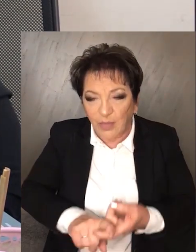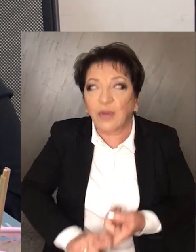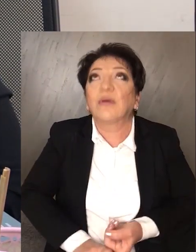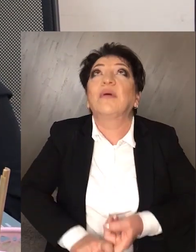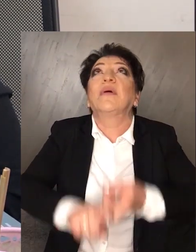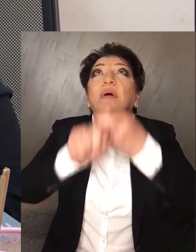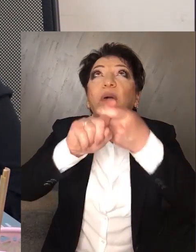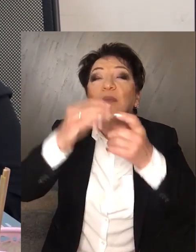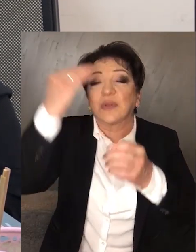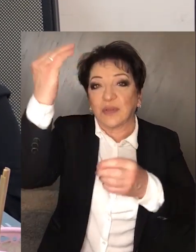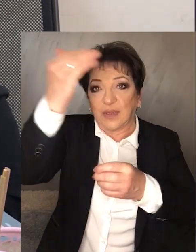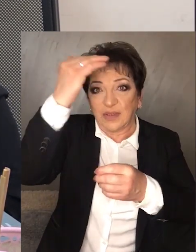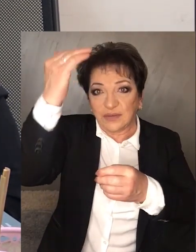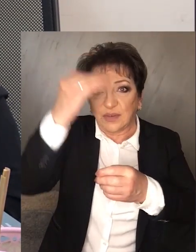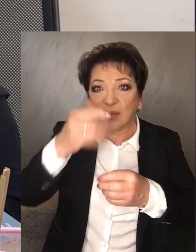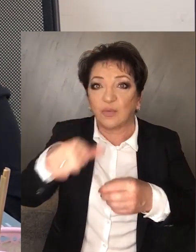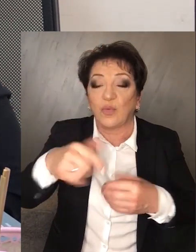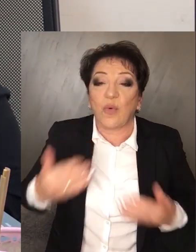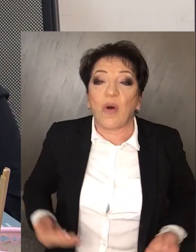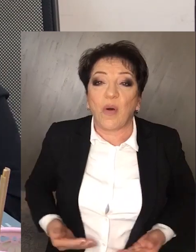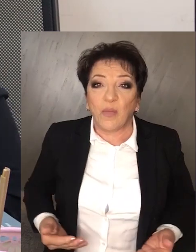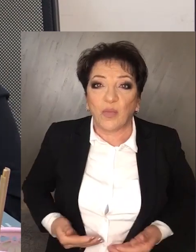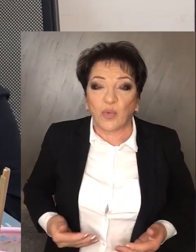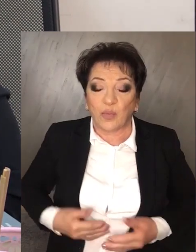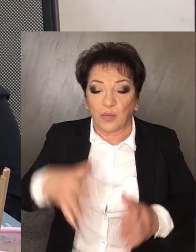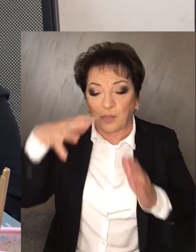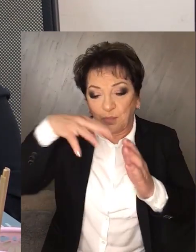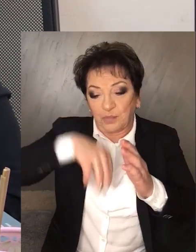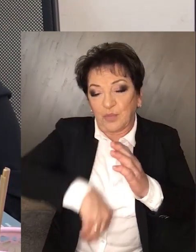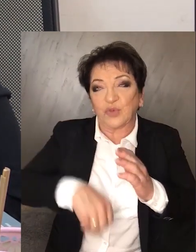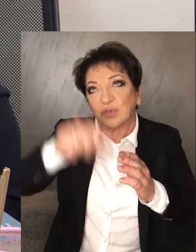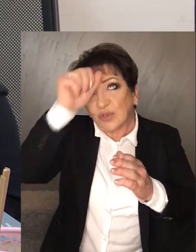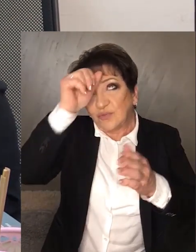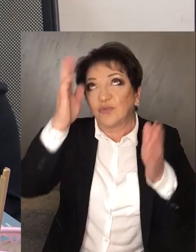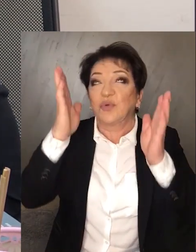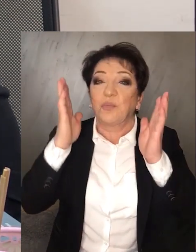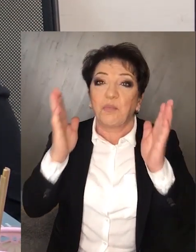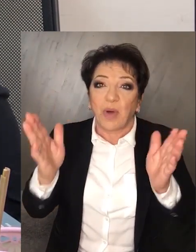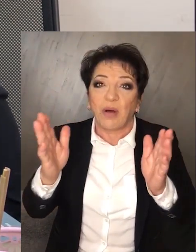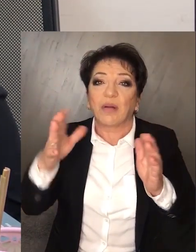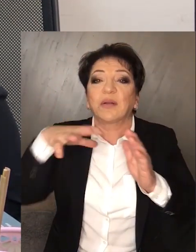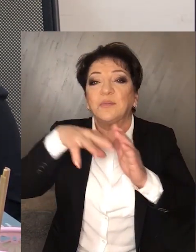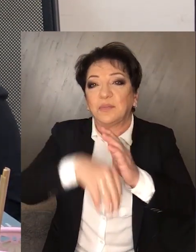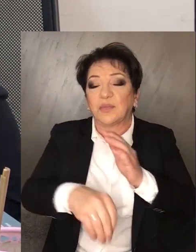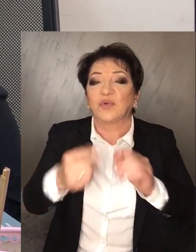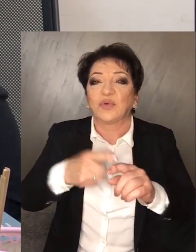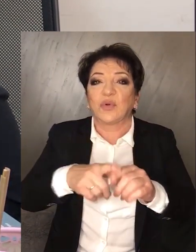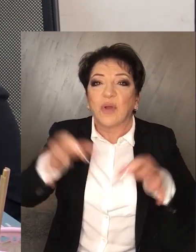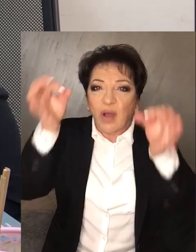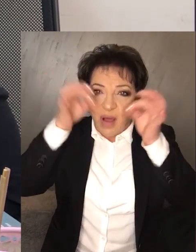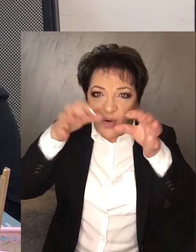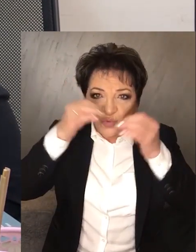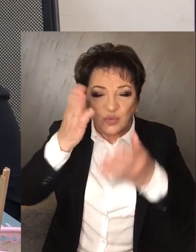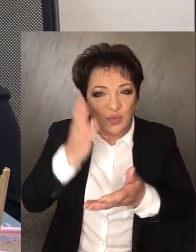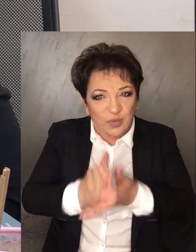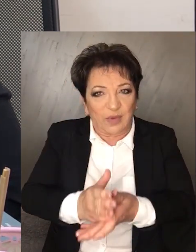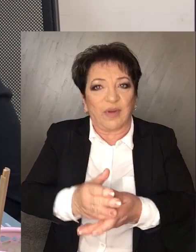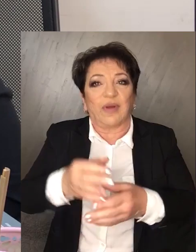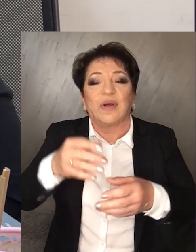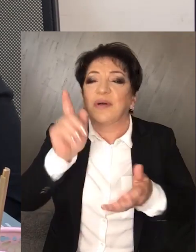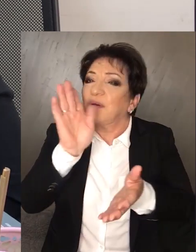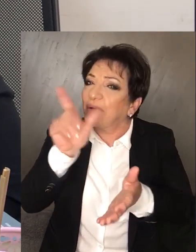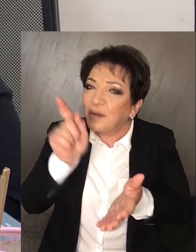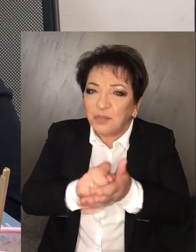կապ ունի գետնի, հողի ու կապ ունի տեզերքի հետ, որ դու ապրում ես այդ հրաշք աշխարհում ու փառք ես տալիս